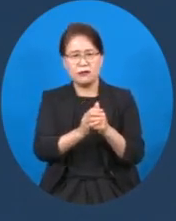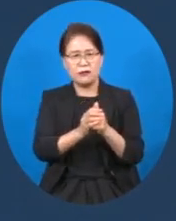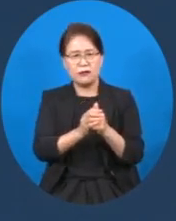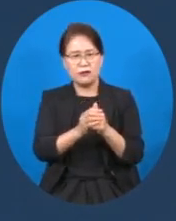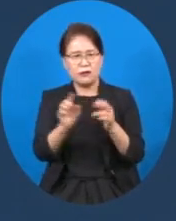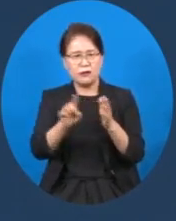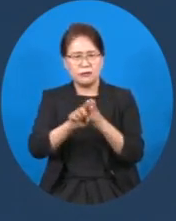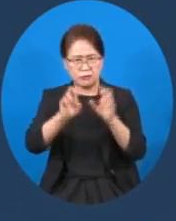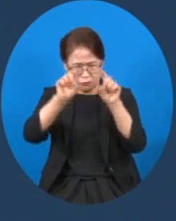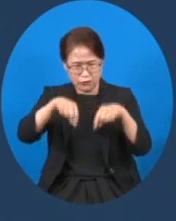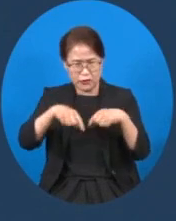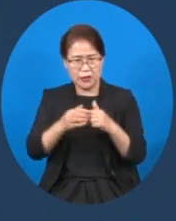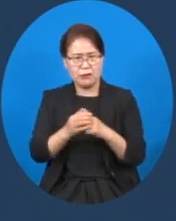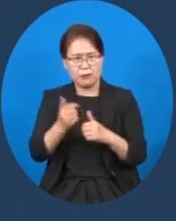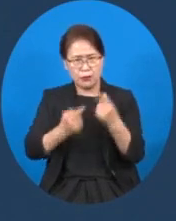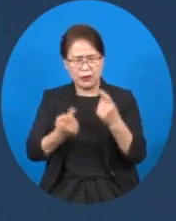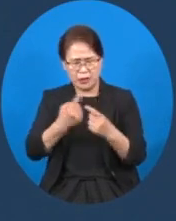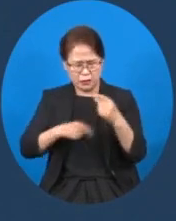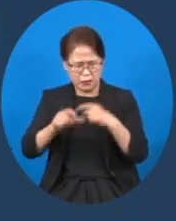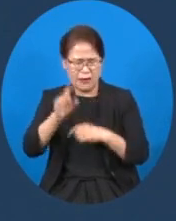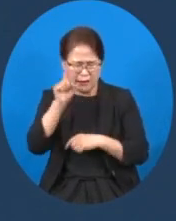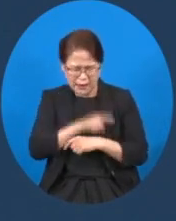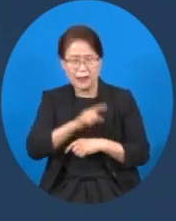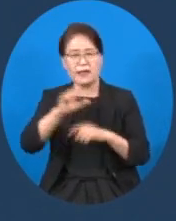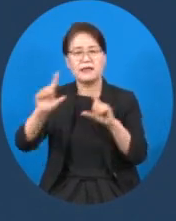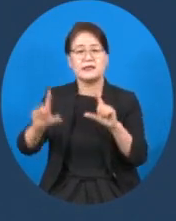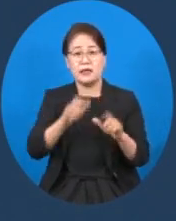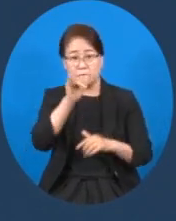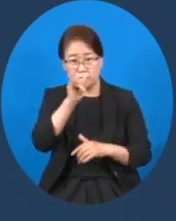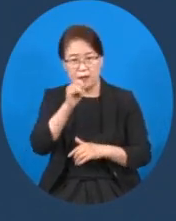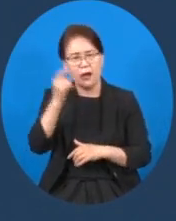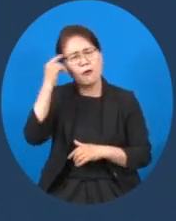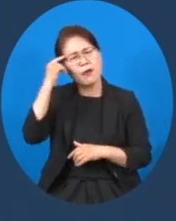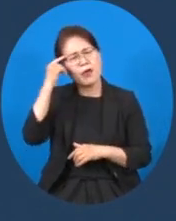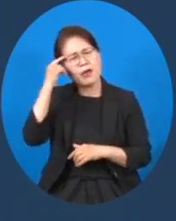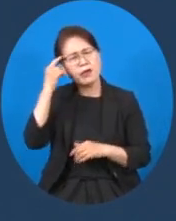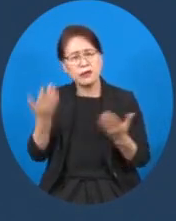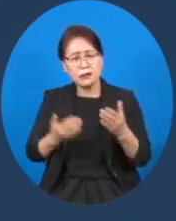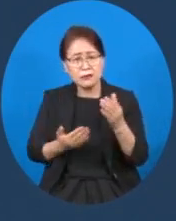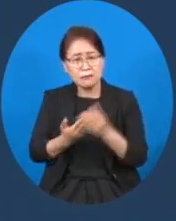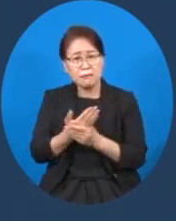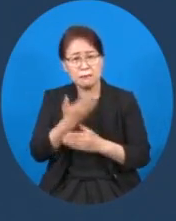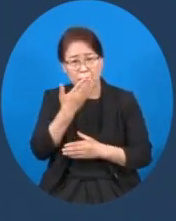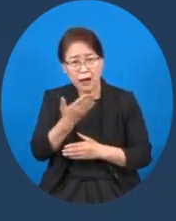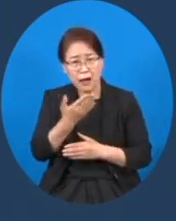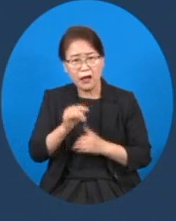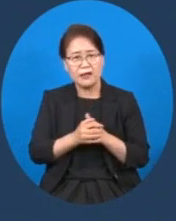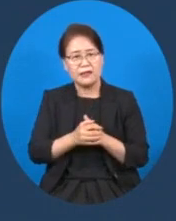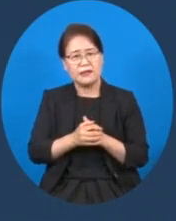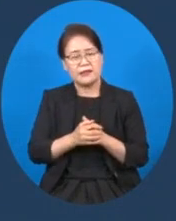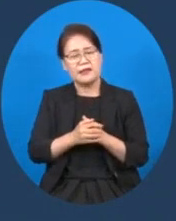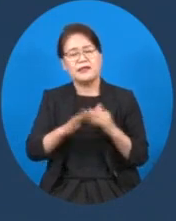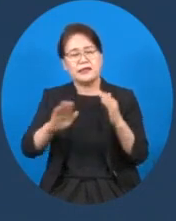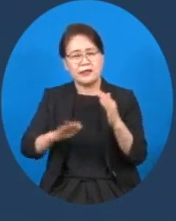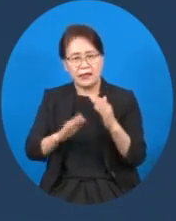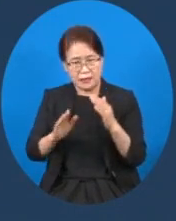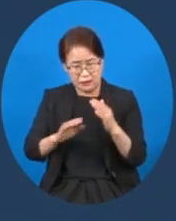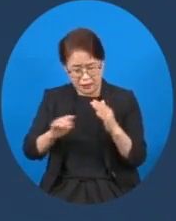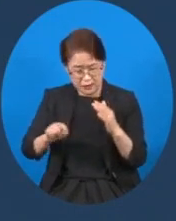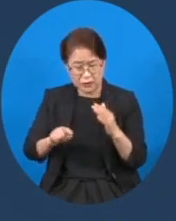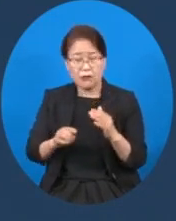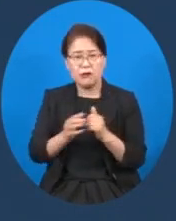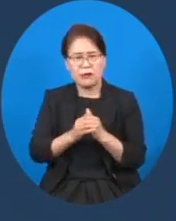불신자보다도 악한 자로 살아가고 있어요. 여러분, 왜 이런 일들이 일어날까요? 가정에서부터 어릴 적부터 신앙의